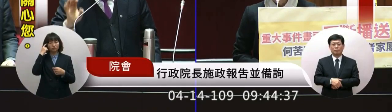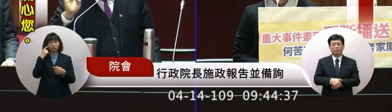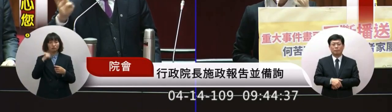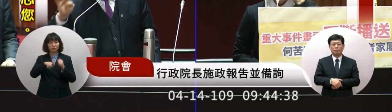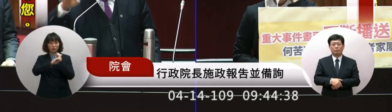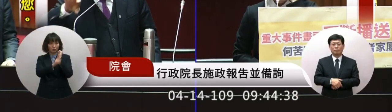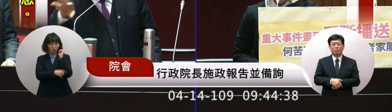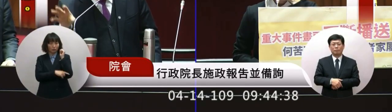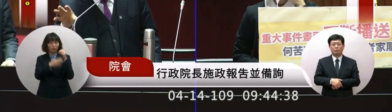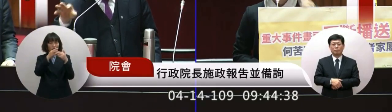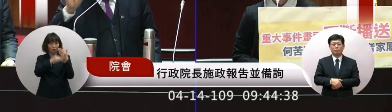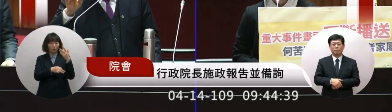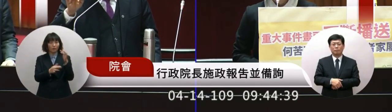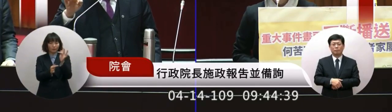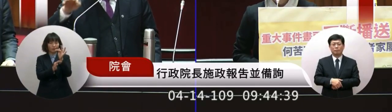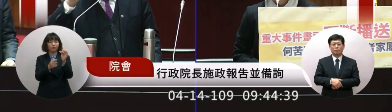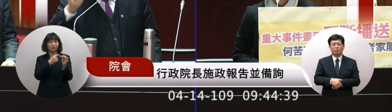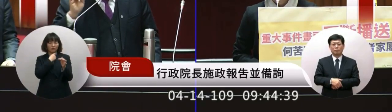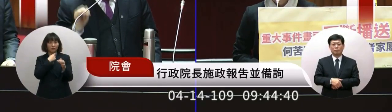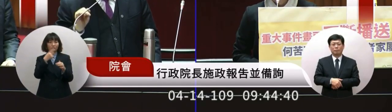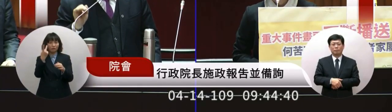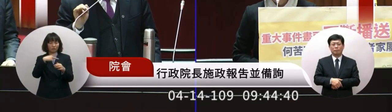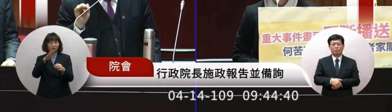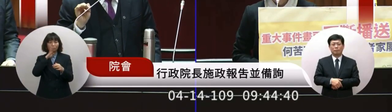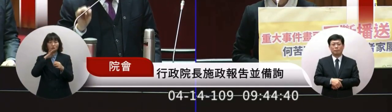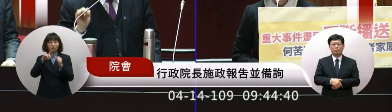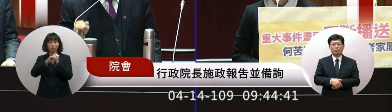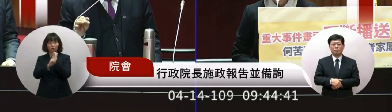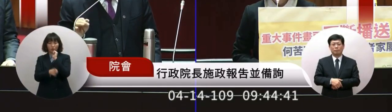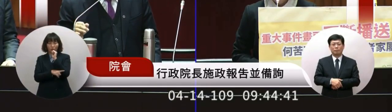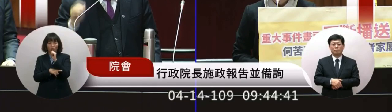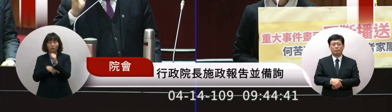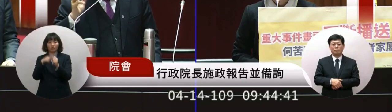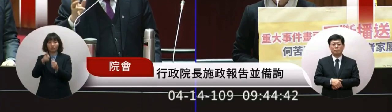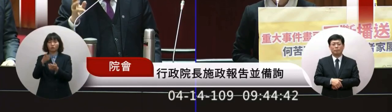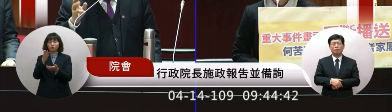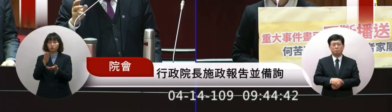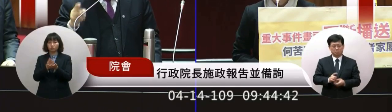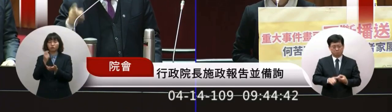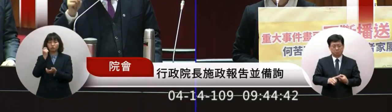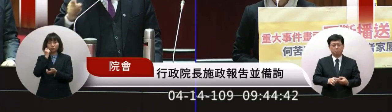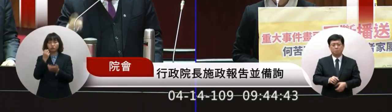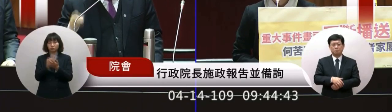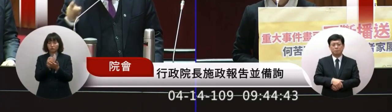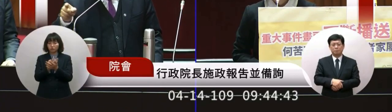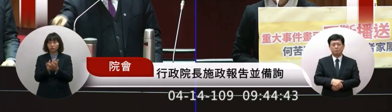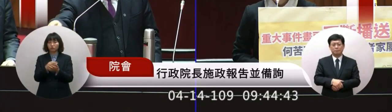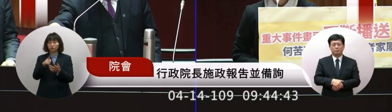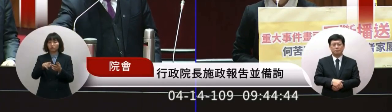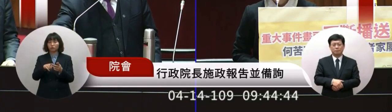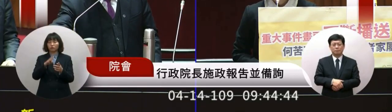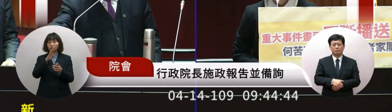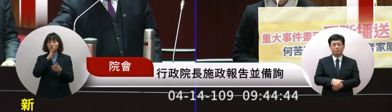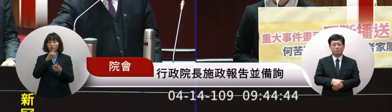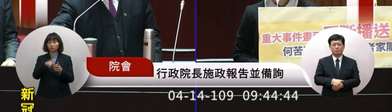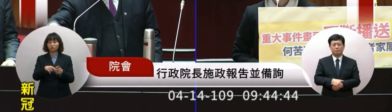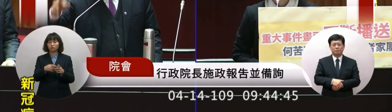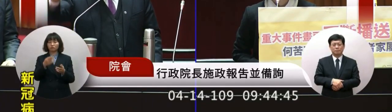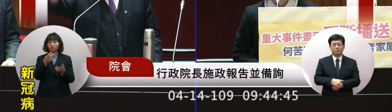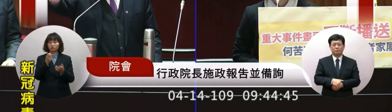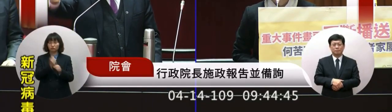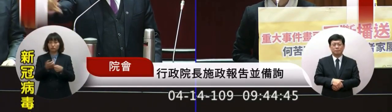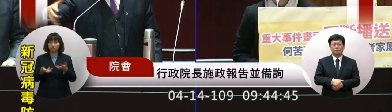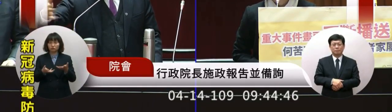面法要周全，一方面土法不足以自行 啊， 第三方面法贵速行，也